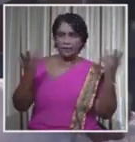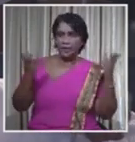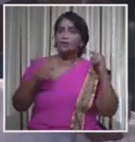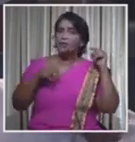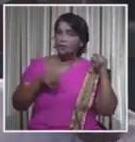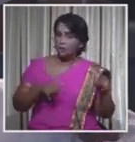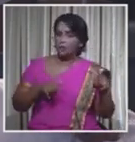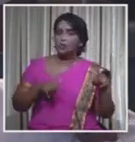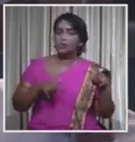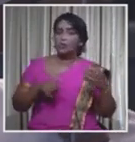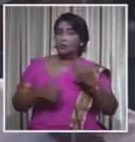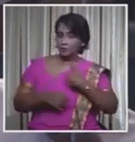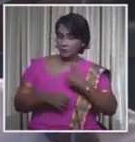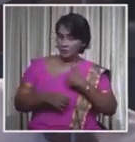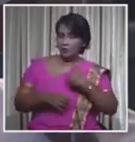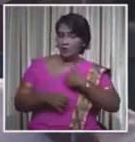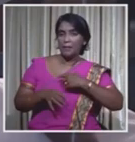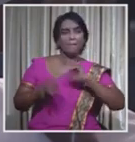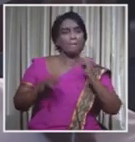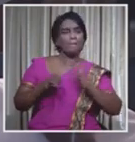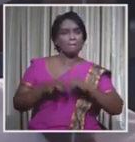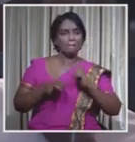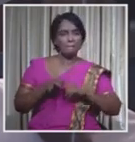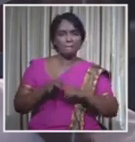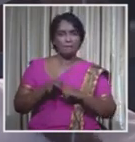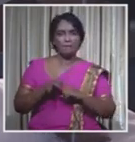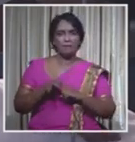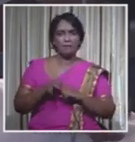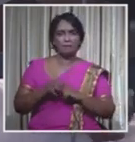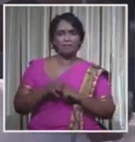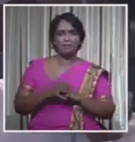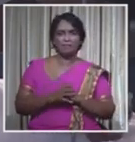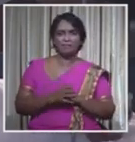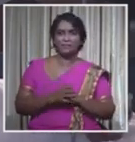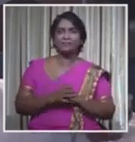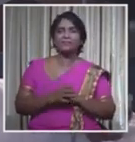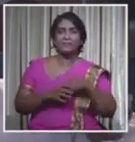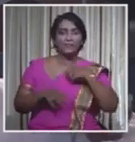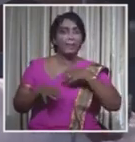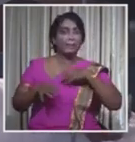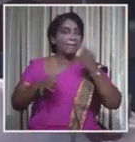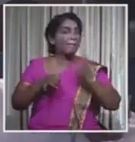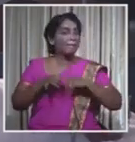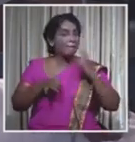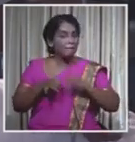මේ මගේ ප්‍රශ්න කුටි කෑ ගහන්නේ. මගේ ප්‍රශ්න